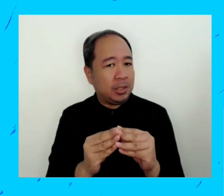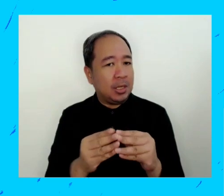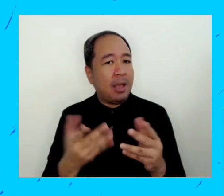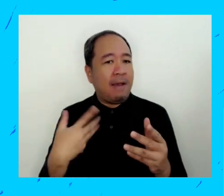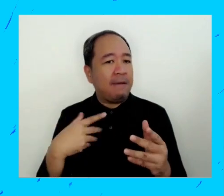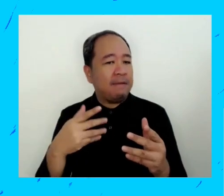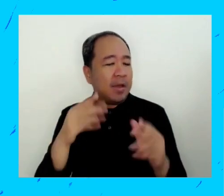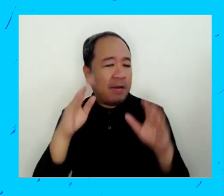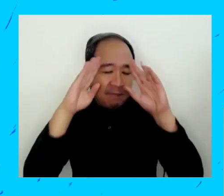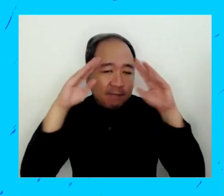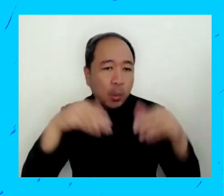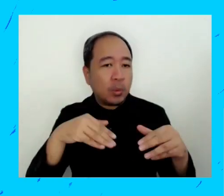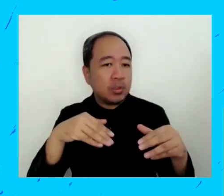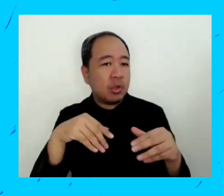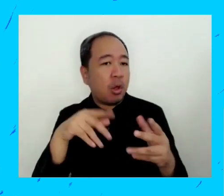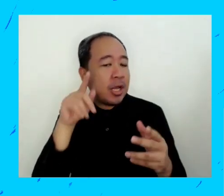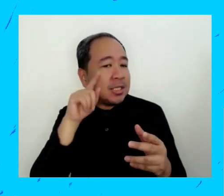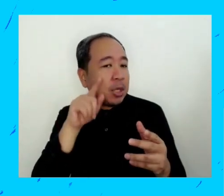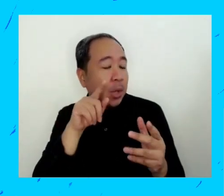d'éducation inclusive.